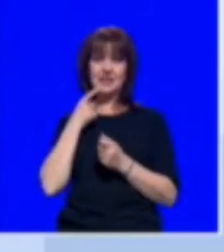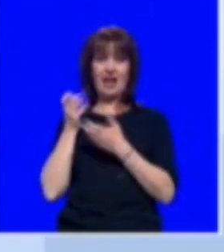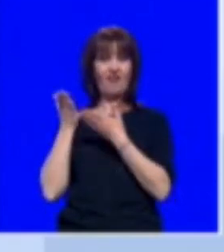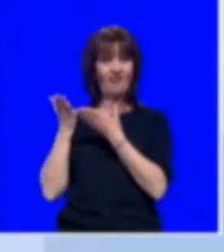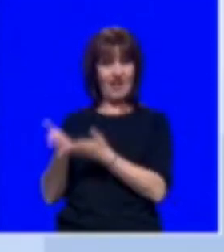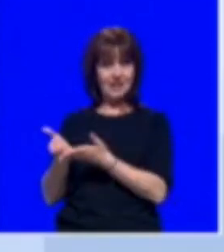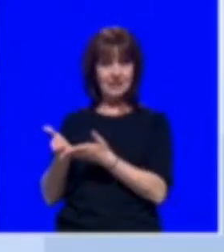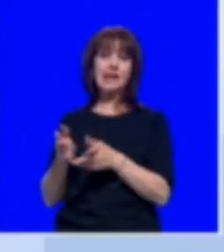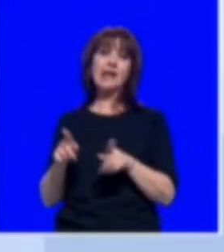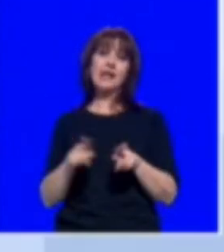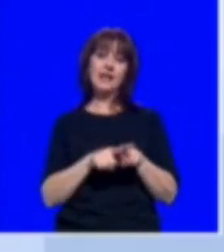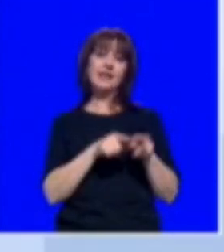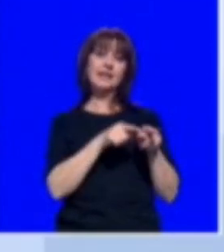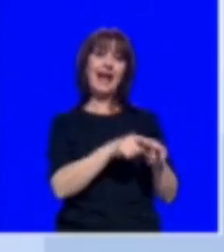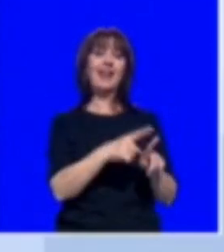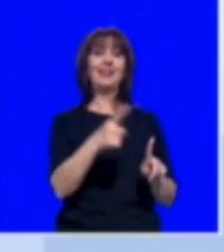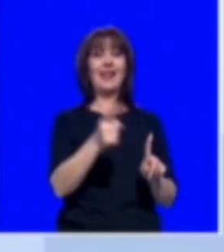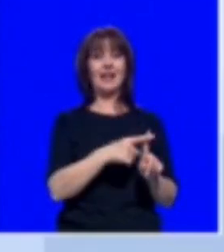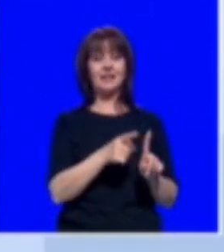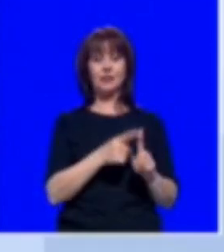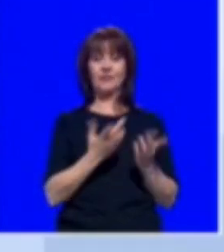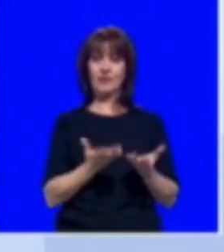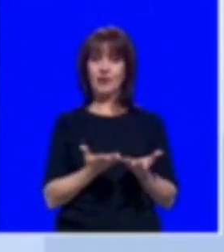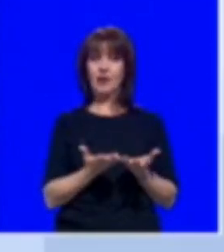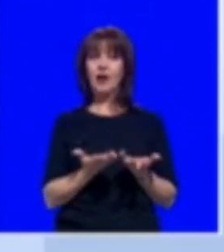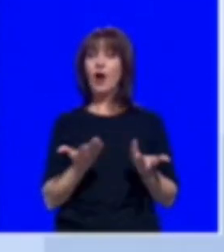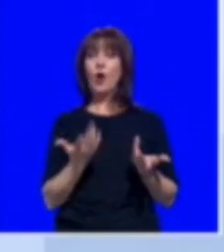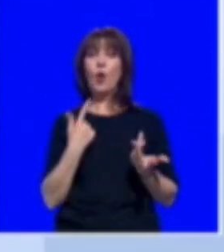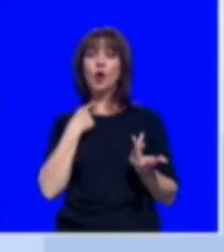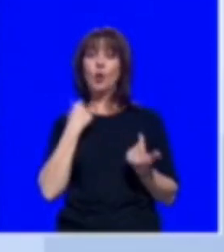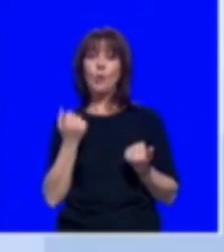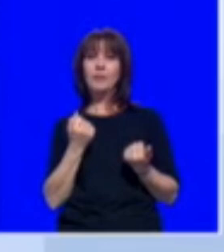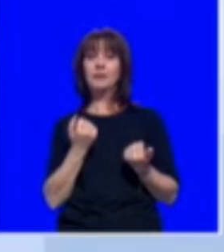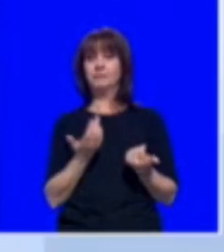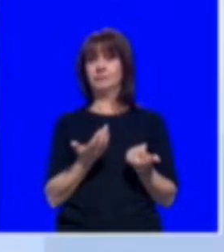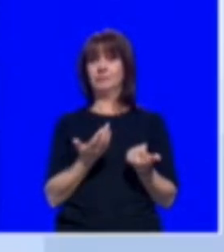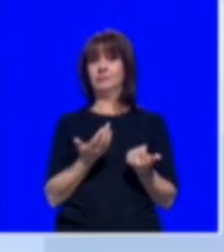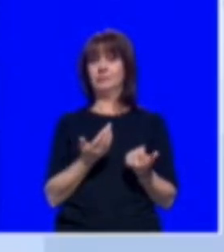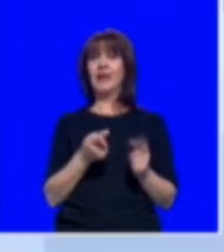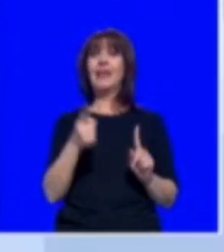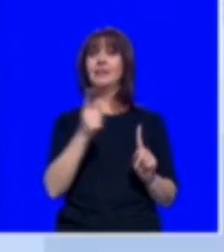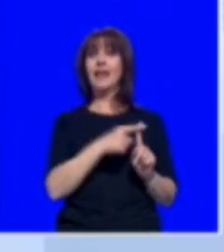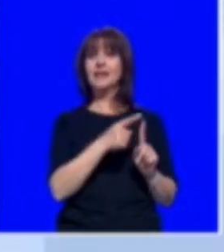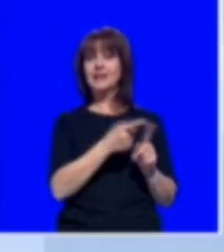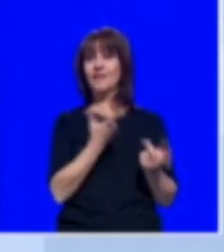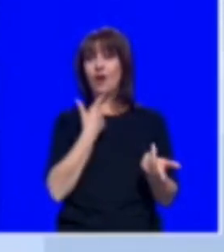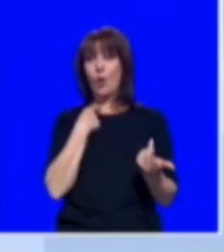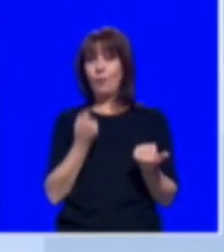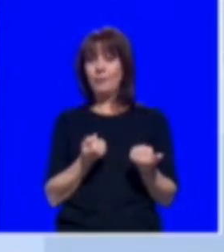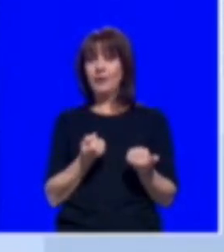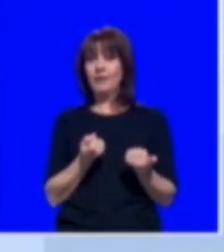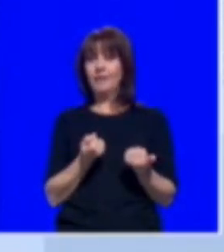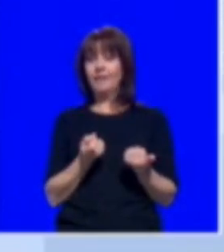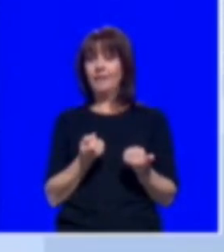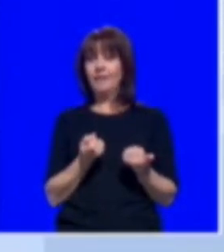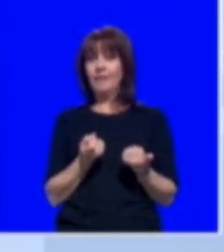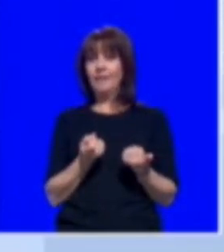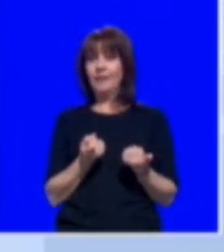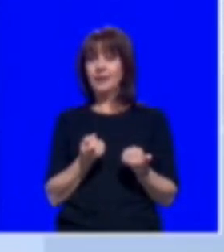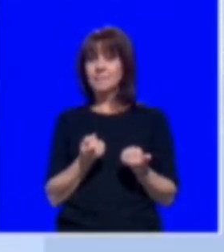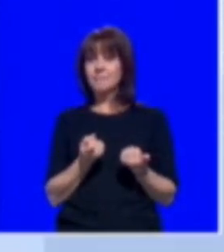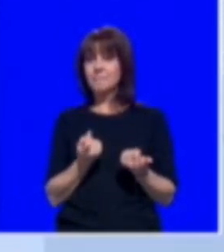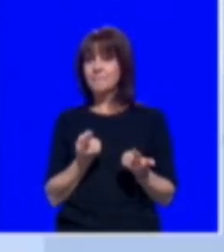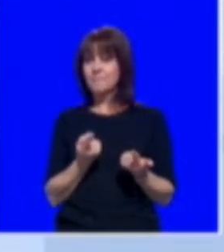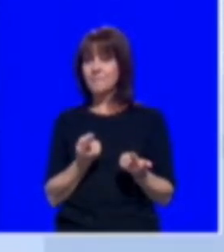Терзиев. Но иронията е, че всъщност по-ощетение се оказва към момента той. Всъщност, иронията... Ще признаете